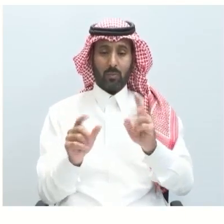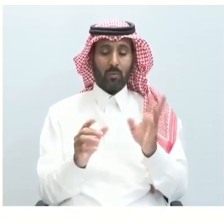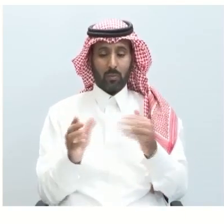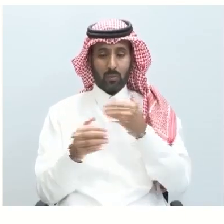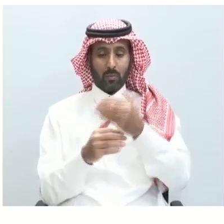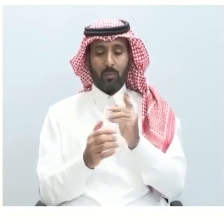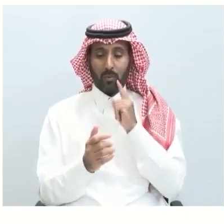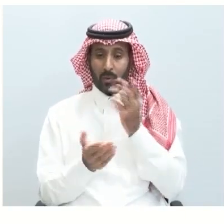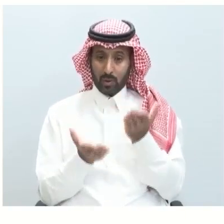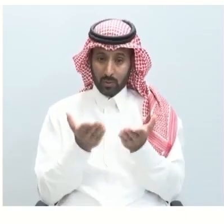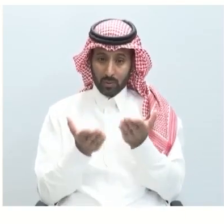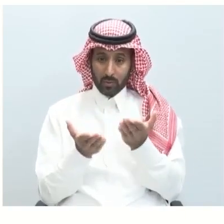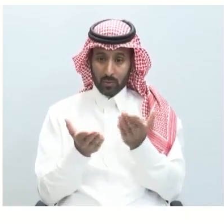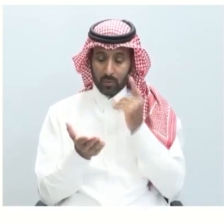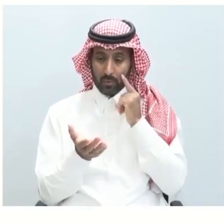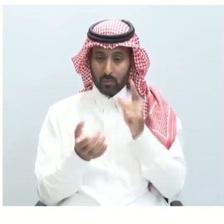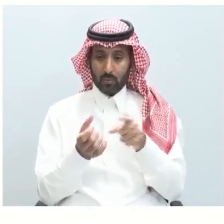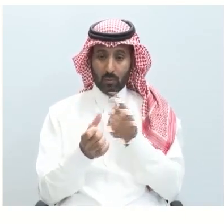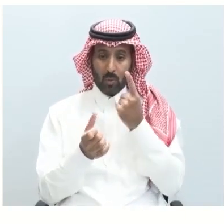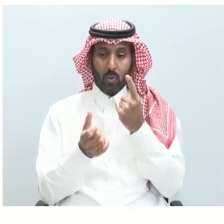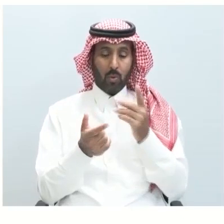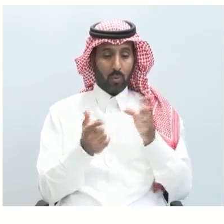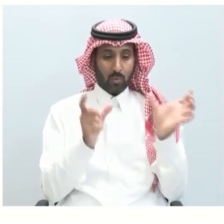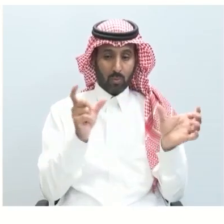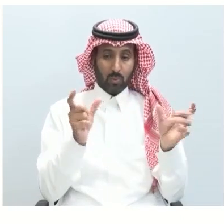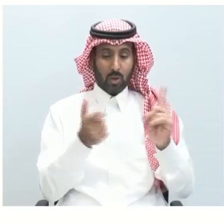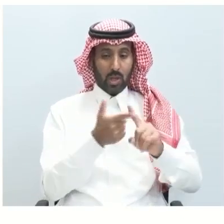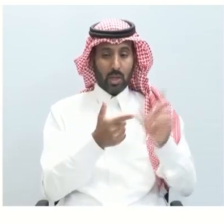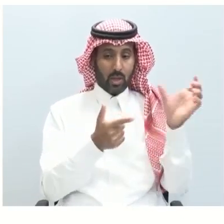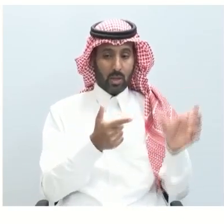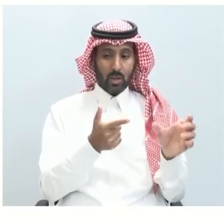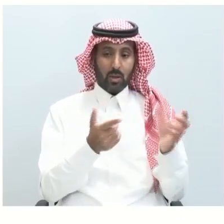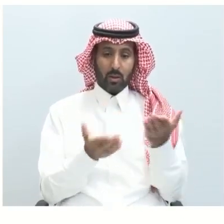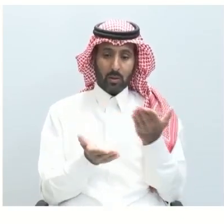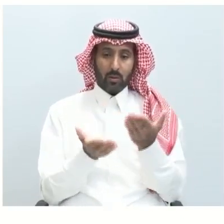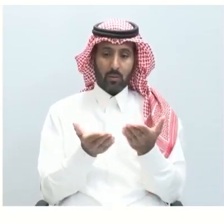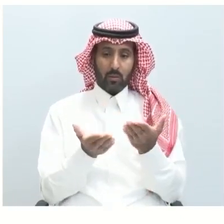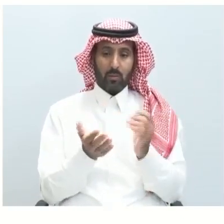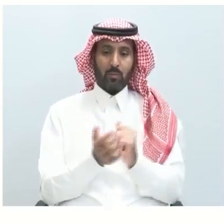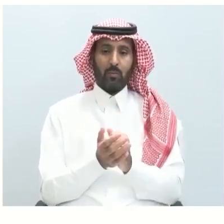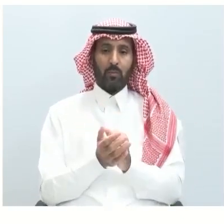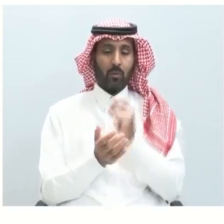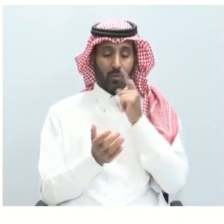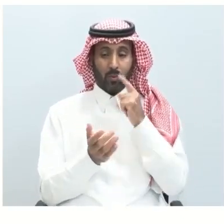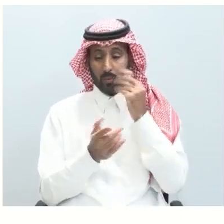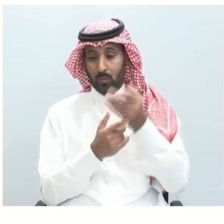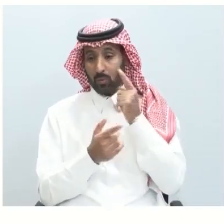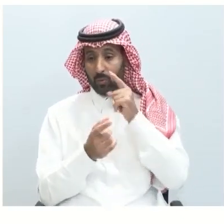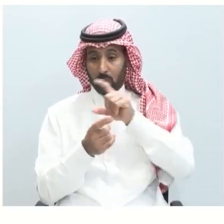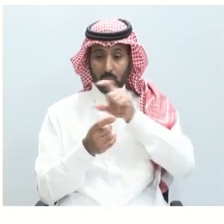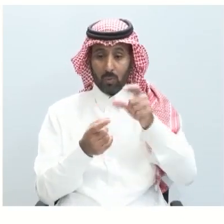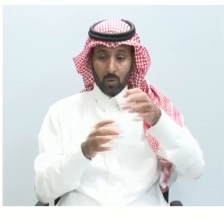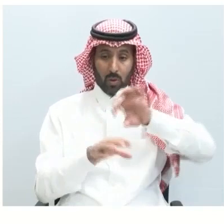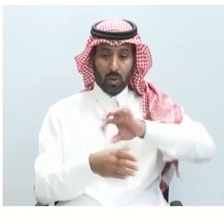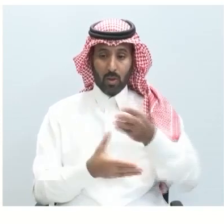الحاله حدث توازن بين الدورق الاول والدورق الثاني اذا هل تتوقع ان يصل التفاعل